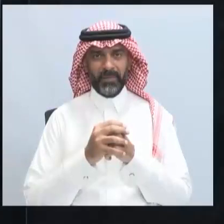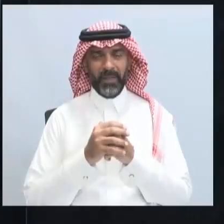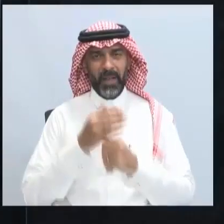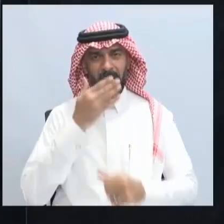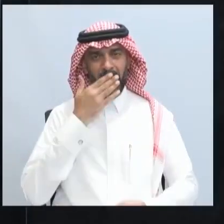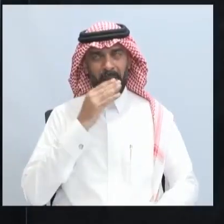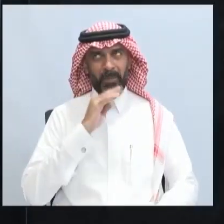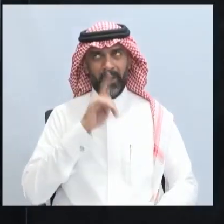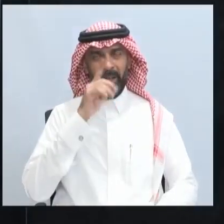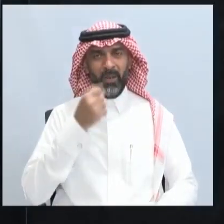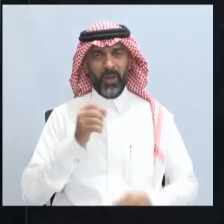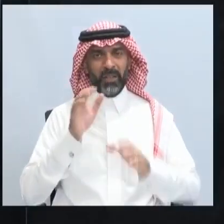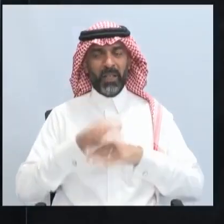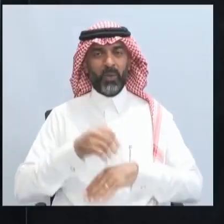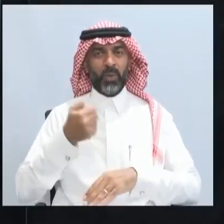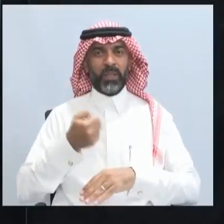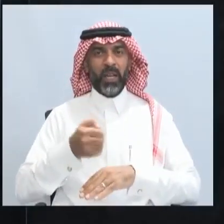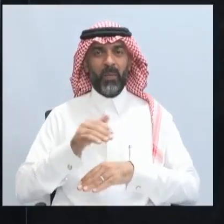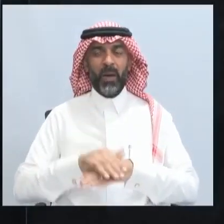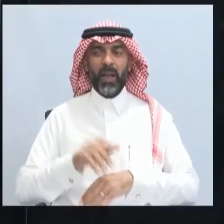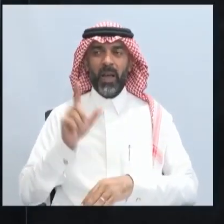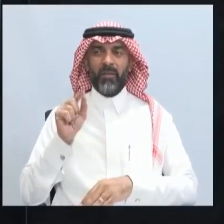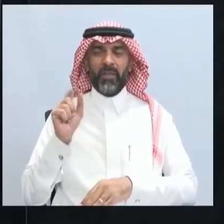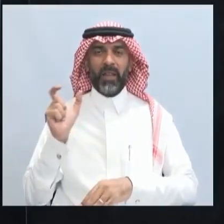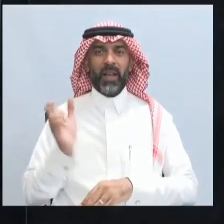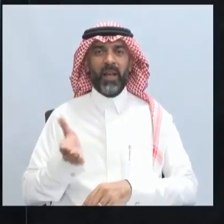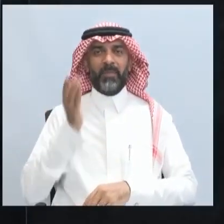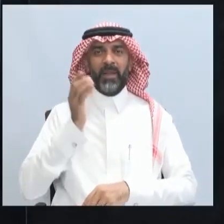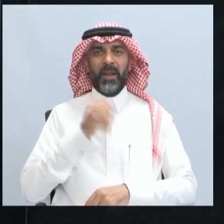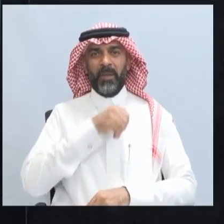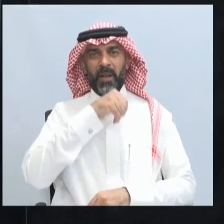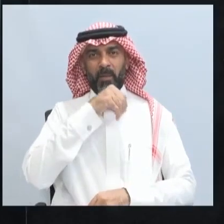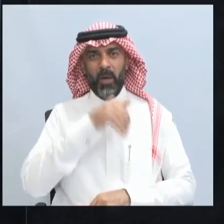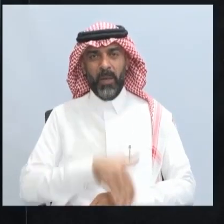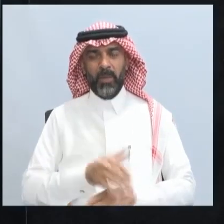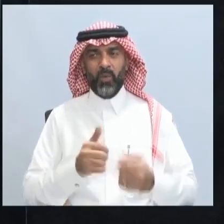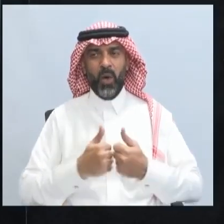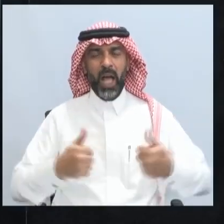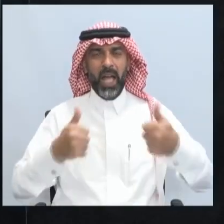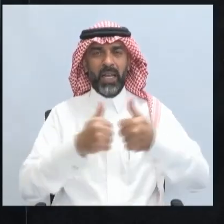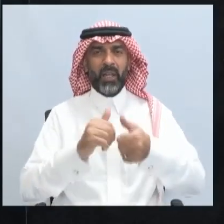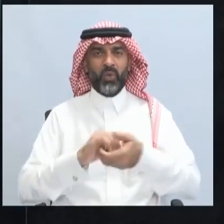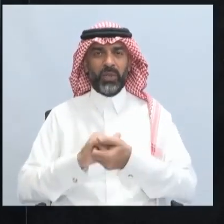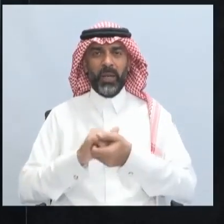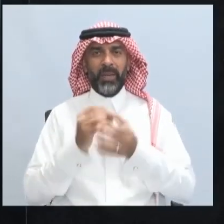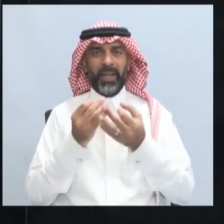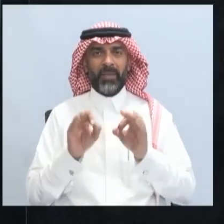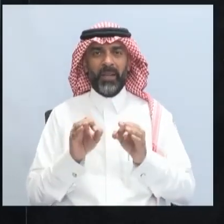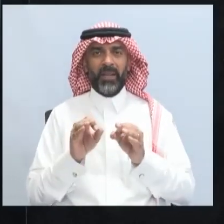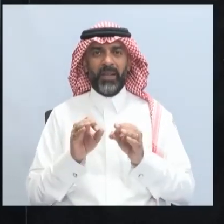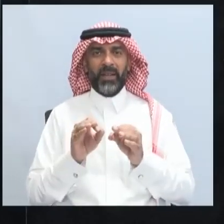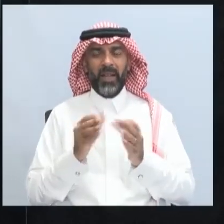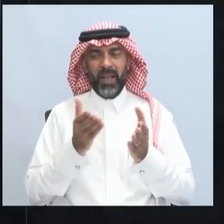الحمد لله والصلاه والسلام على اشرف الانبياء والمرسلين نبينا محمد واله وصحبه اجمعين اما بعد